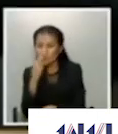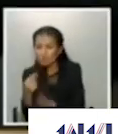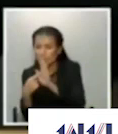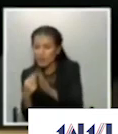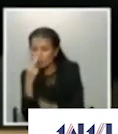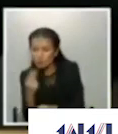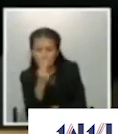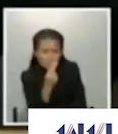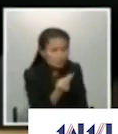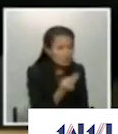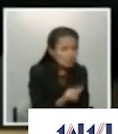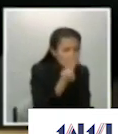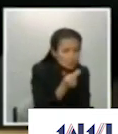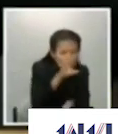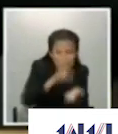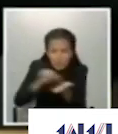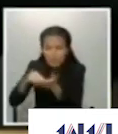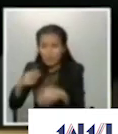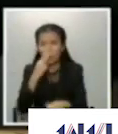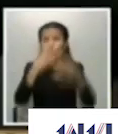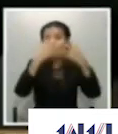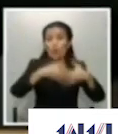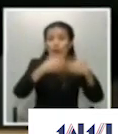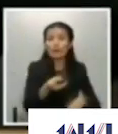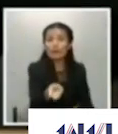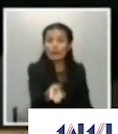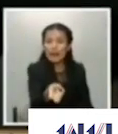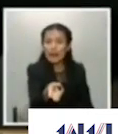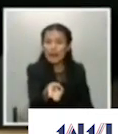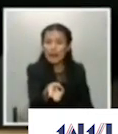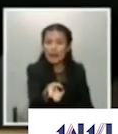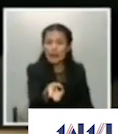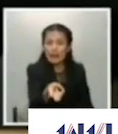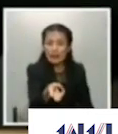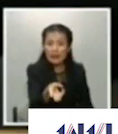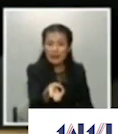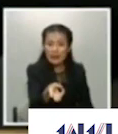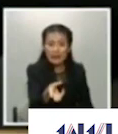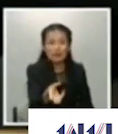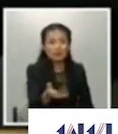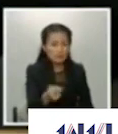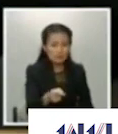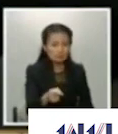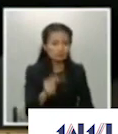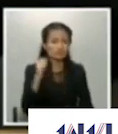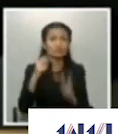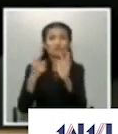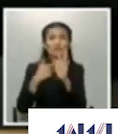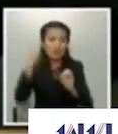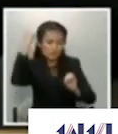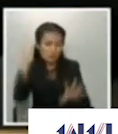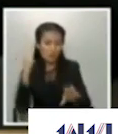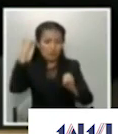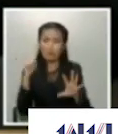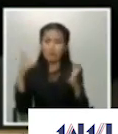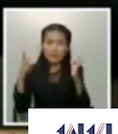ะเห็นว่าโรงงานข้าวบริสุทธิ์ข้าวปลอดสารพิษนะครับเขาเรียก